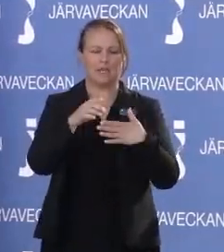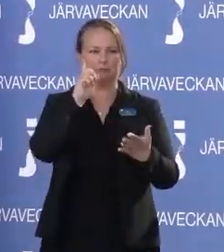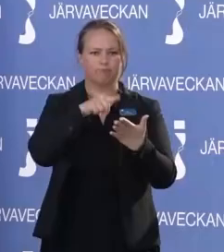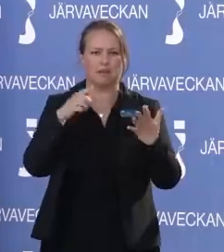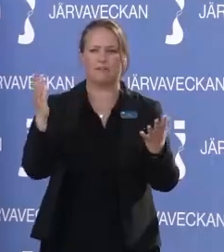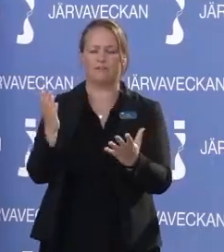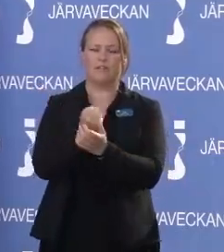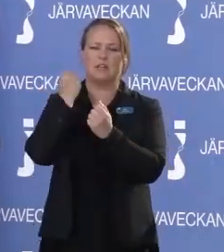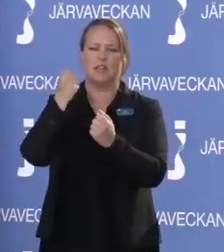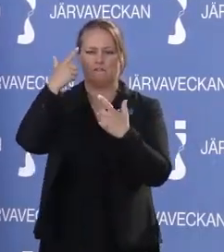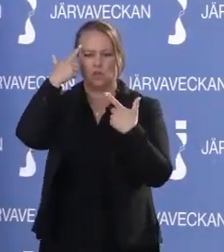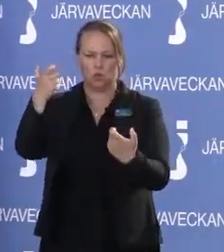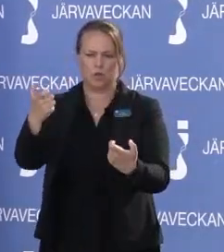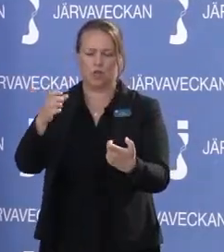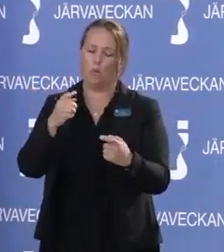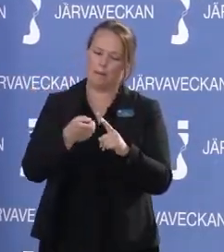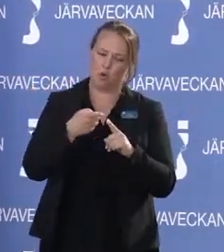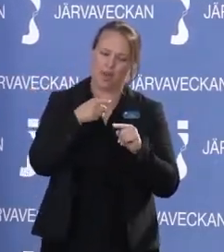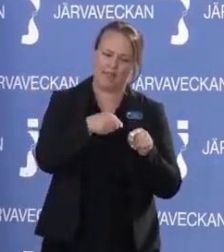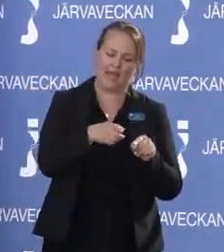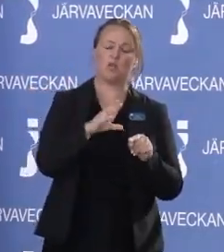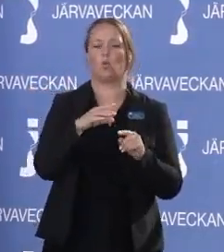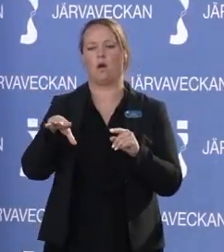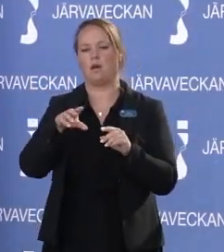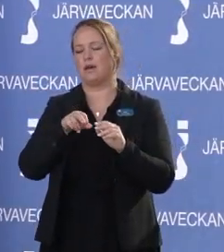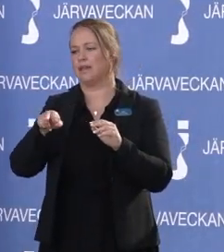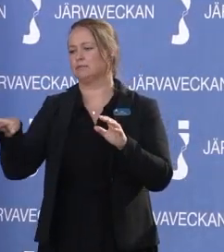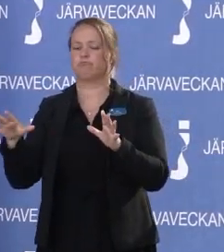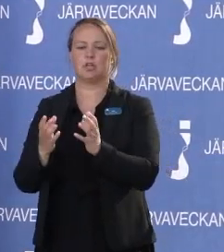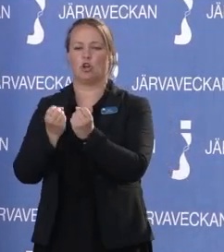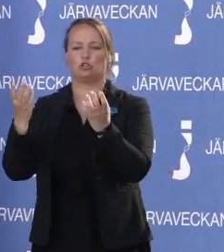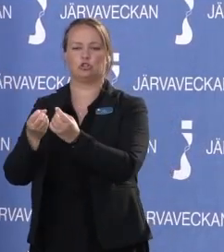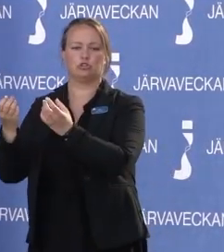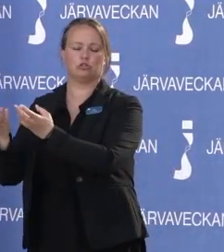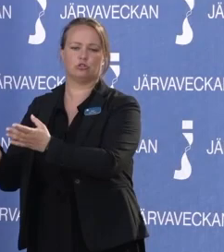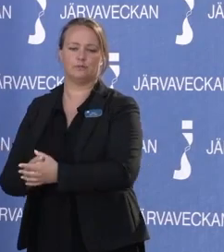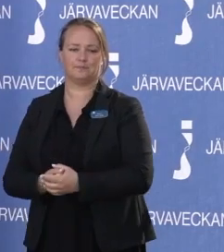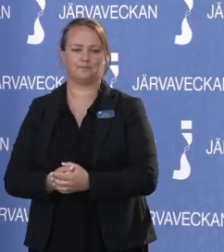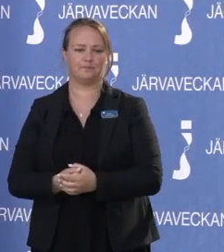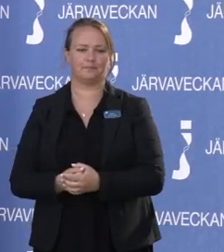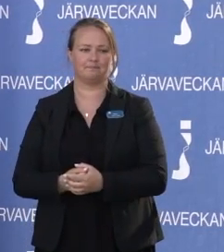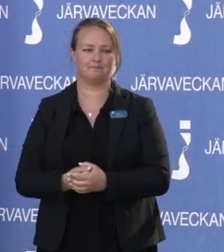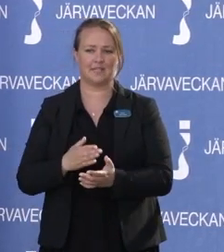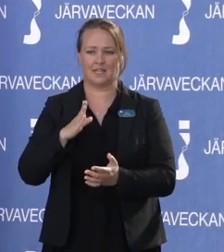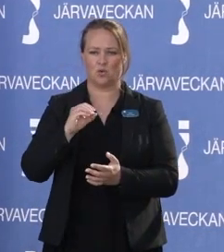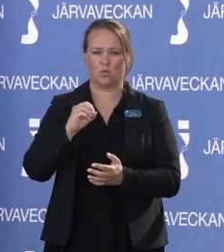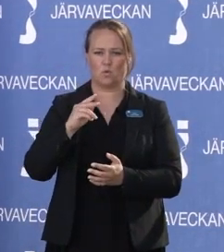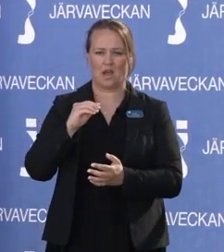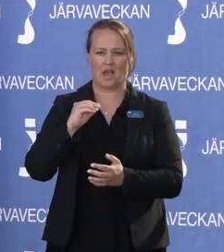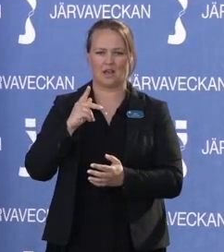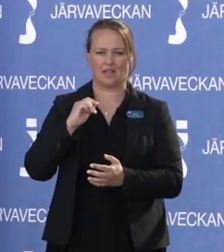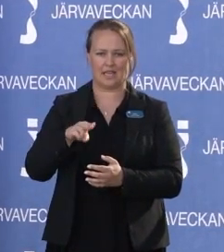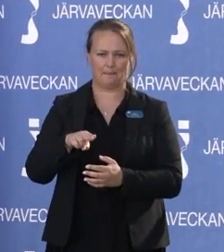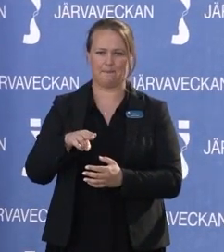kan bara börja där så kommer det lösa sig. Men det är väldigt svårt. Oj, förlåt. Joakim? Ja, vi som